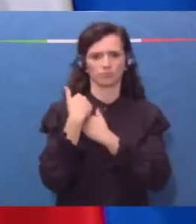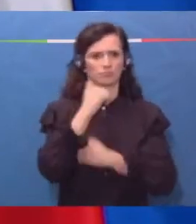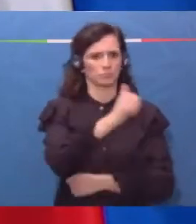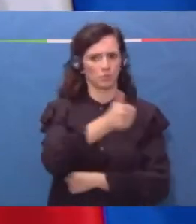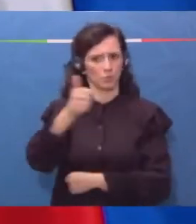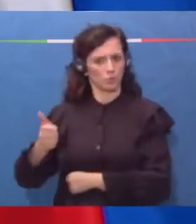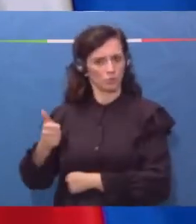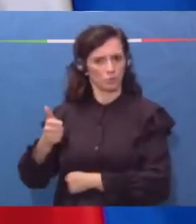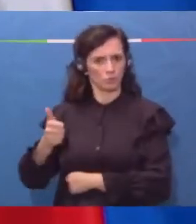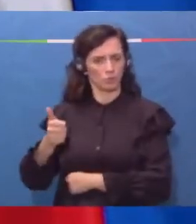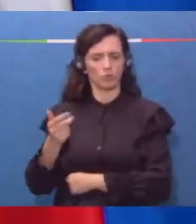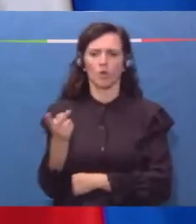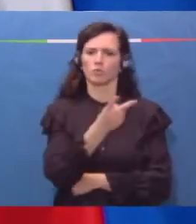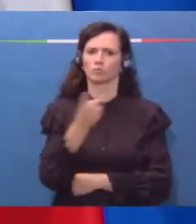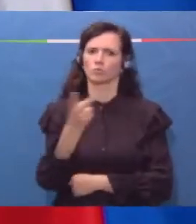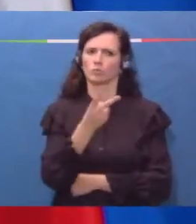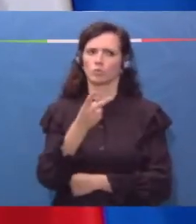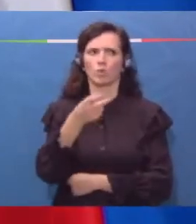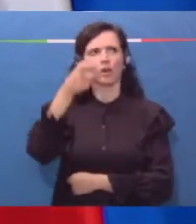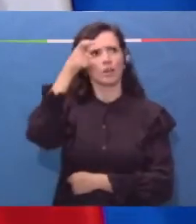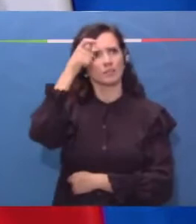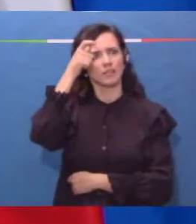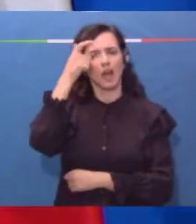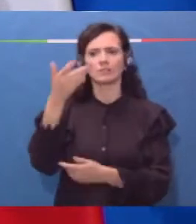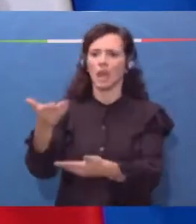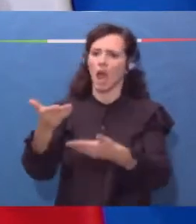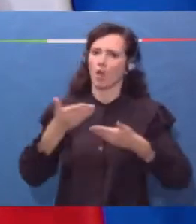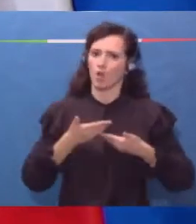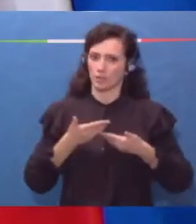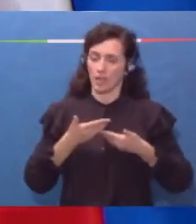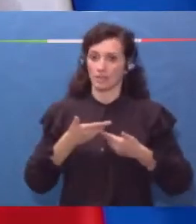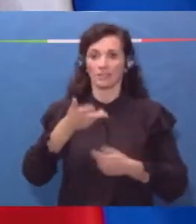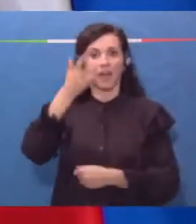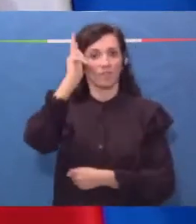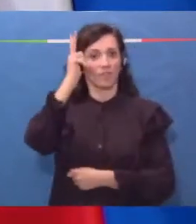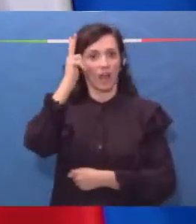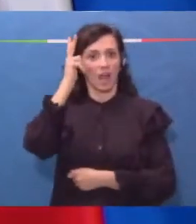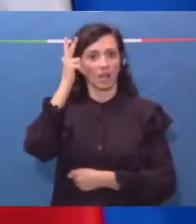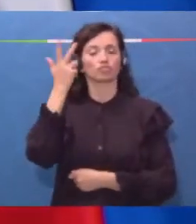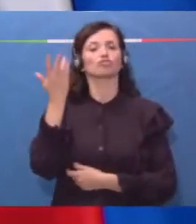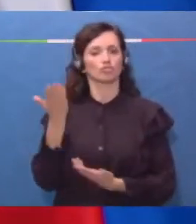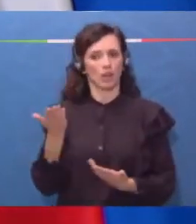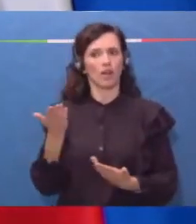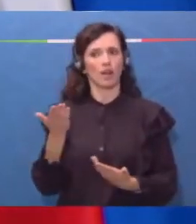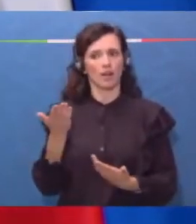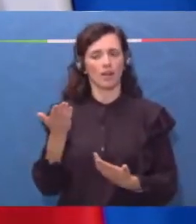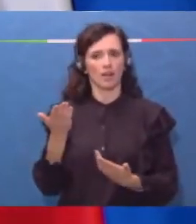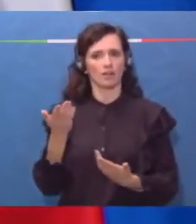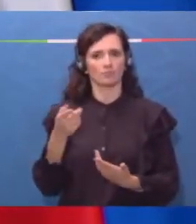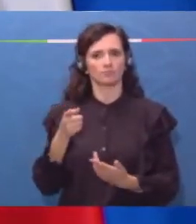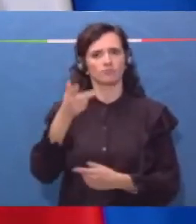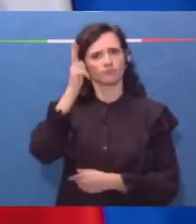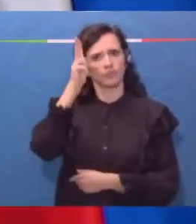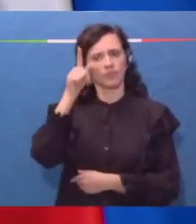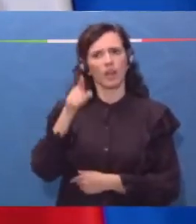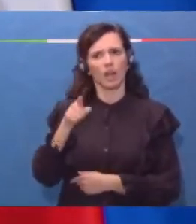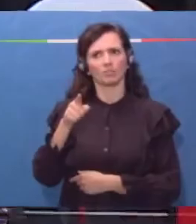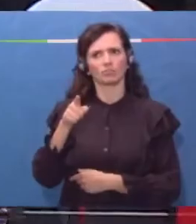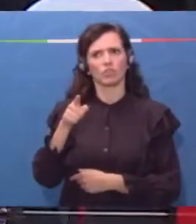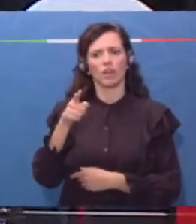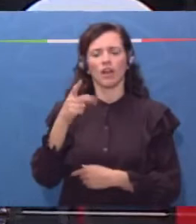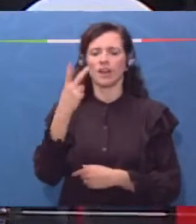di prima accoglienza e la Francia come uno dei primi paesi in cui si svolgono i